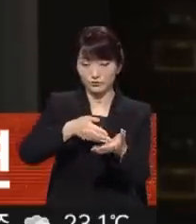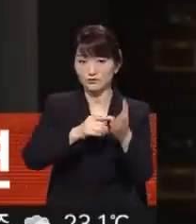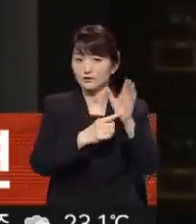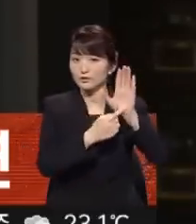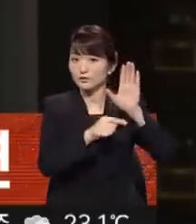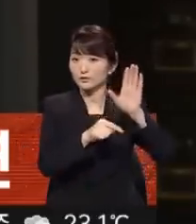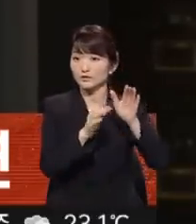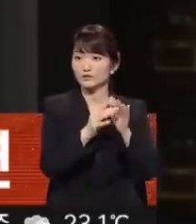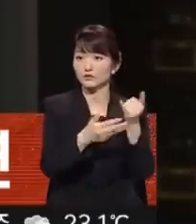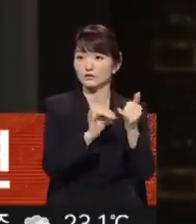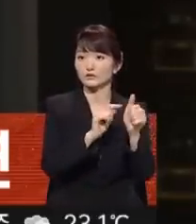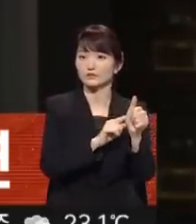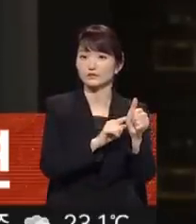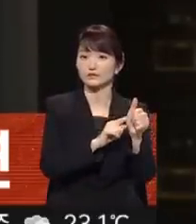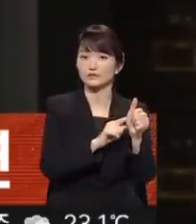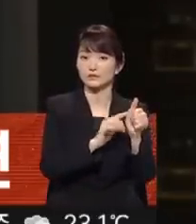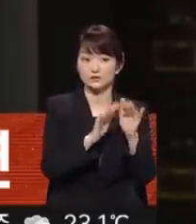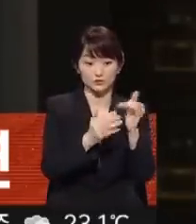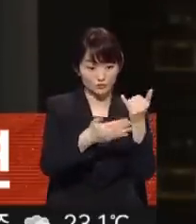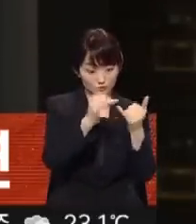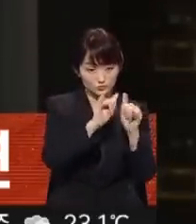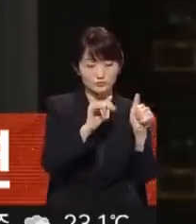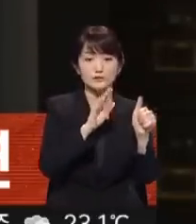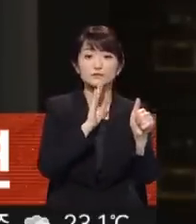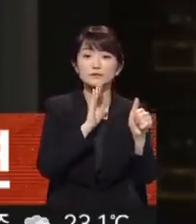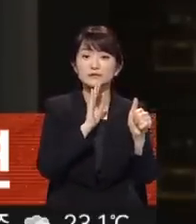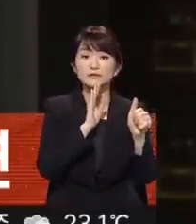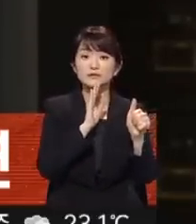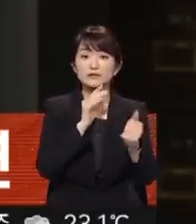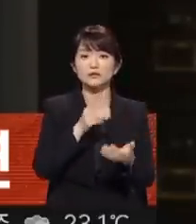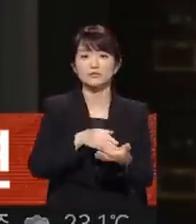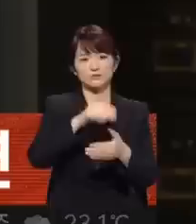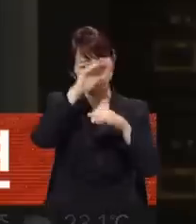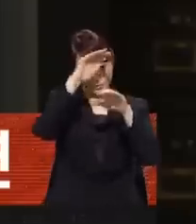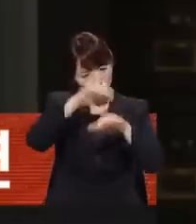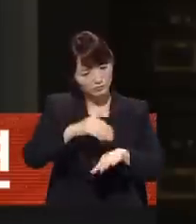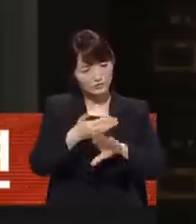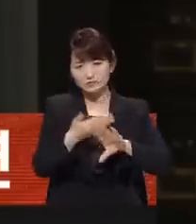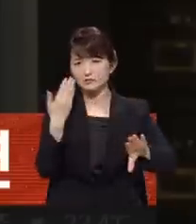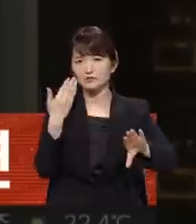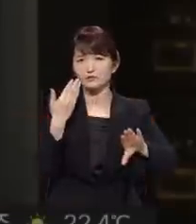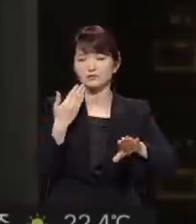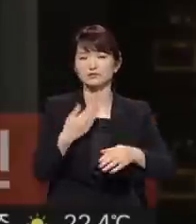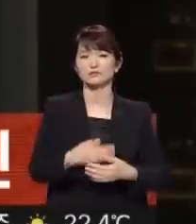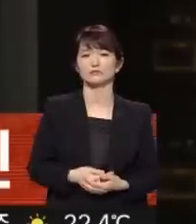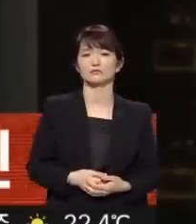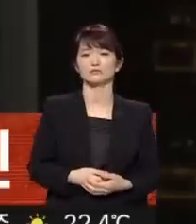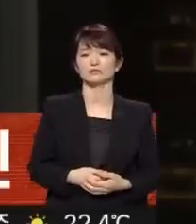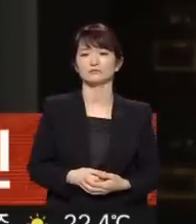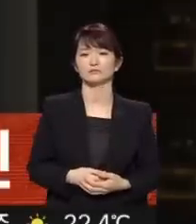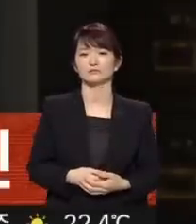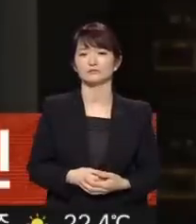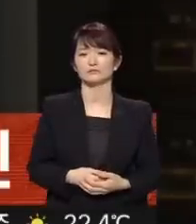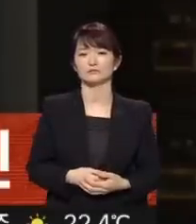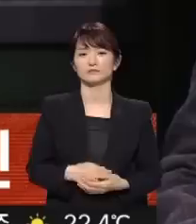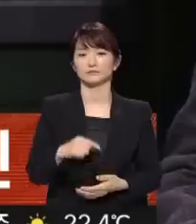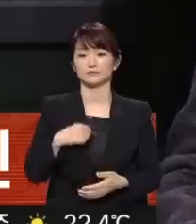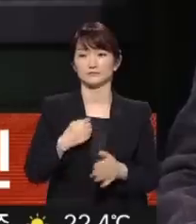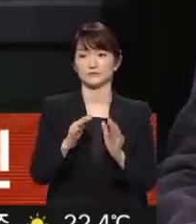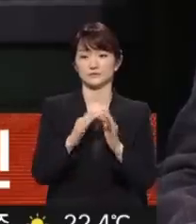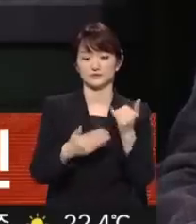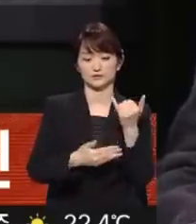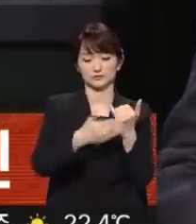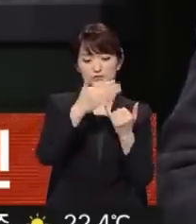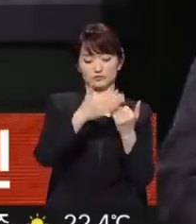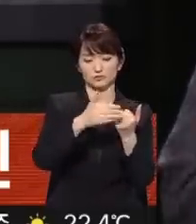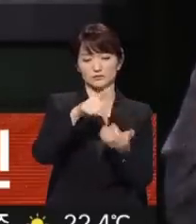그 유튜버가 저는 맞습니다. 저 맞습니다. 그런데 보도 내용과 많이 달라요라고 또 반박을 했었잖아요. 네, 바로 자신의 유튜브에